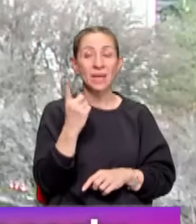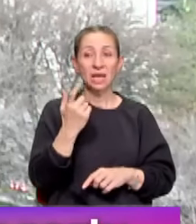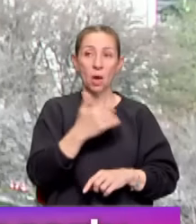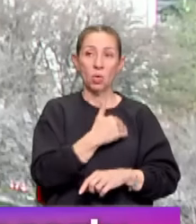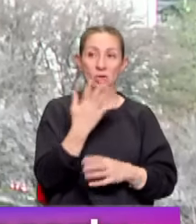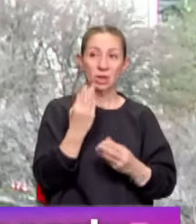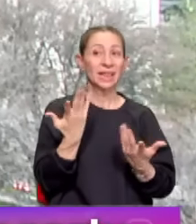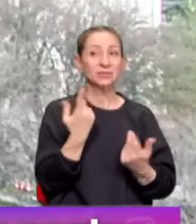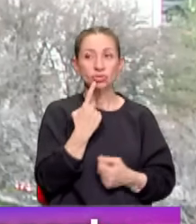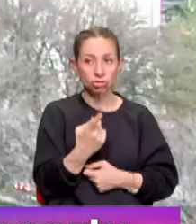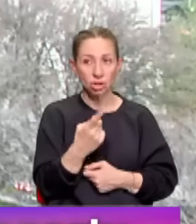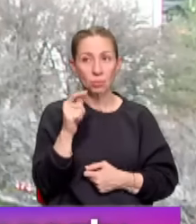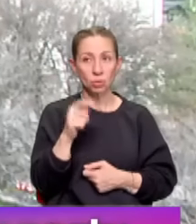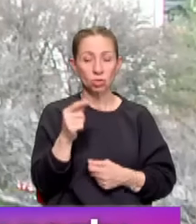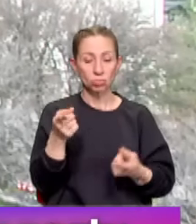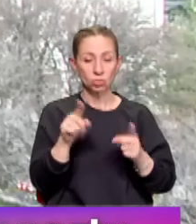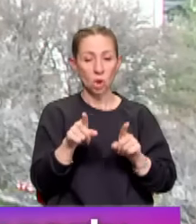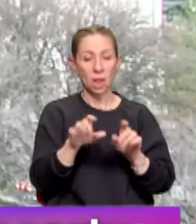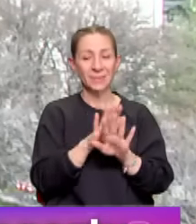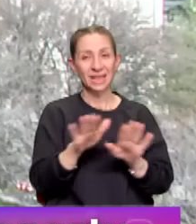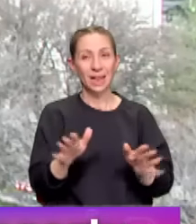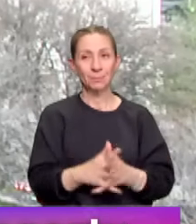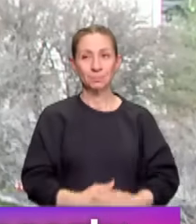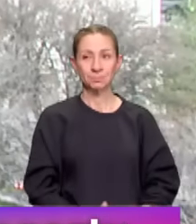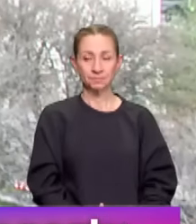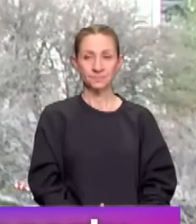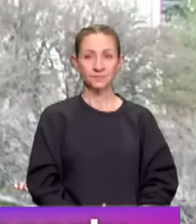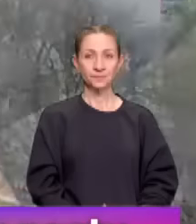olarak ne söyleyecek? Bugünkü buluşmayı öyle tamamlayalım.